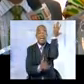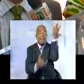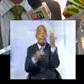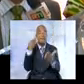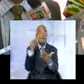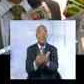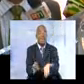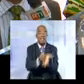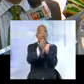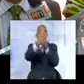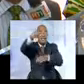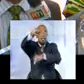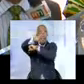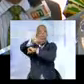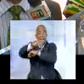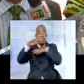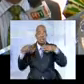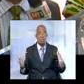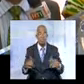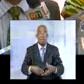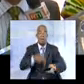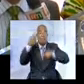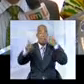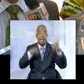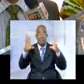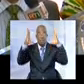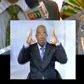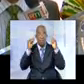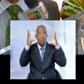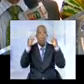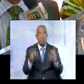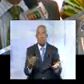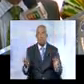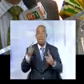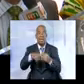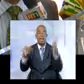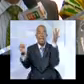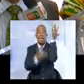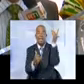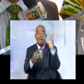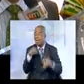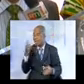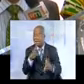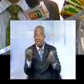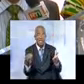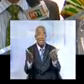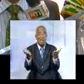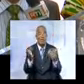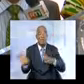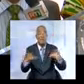un pays qui donne son expérience, son expertise, et un pays bénéficiaire.